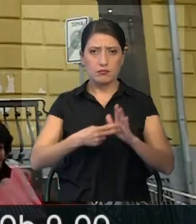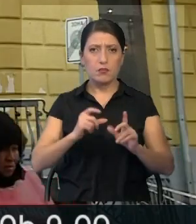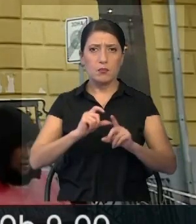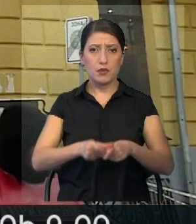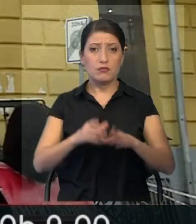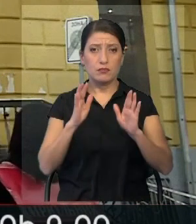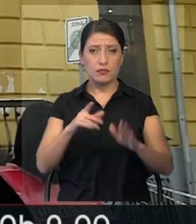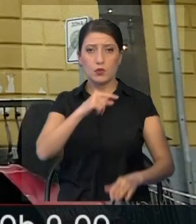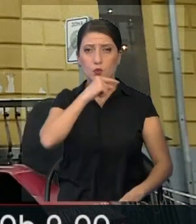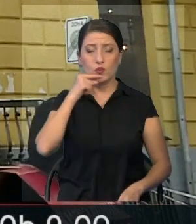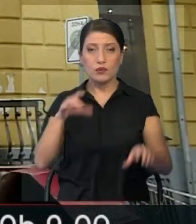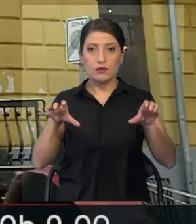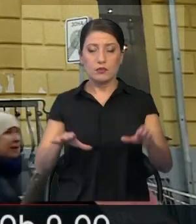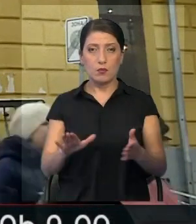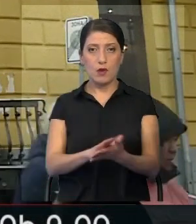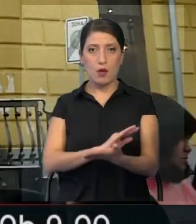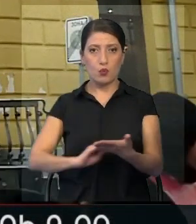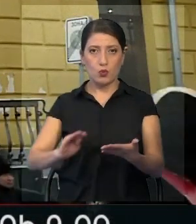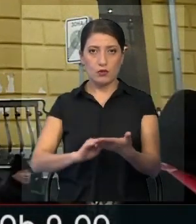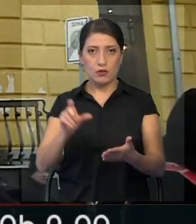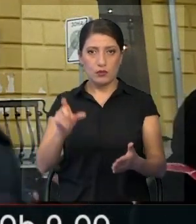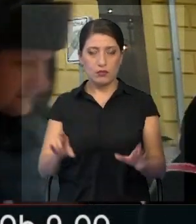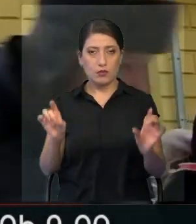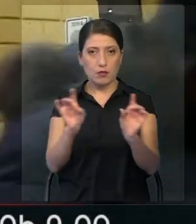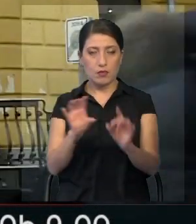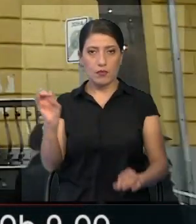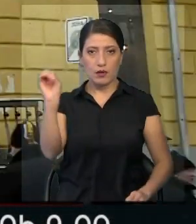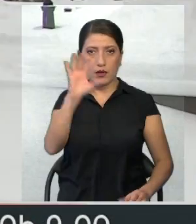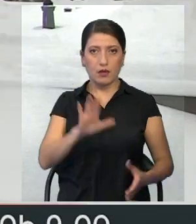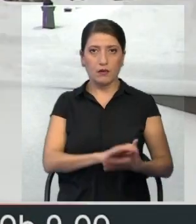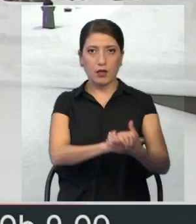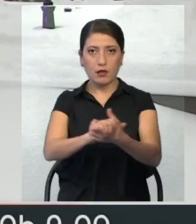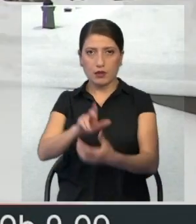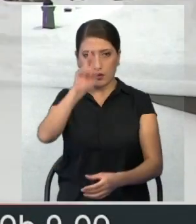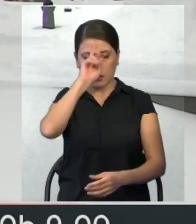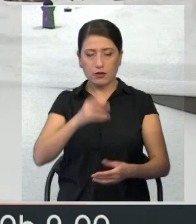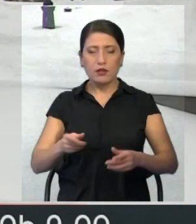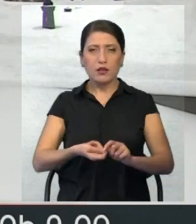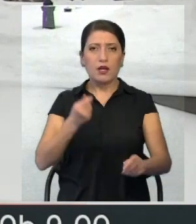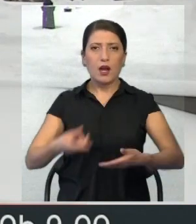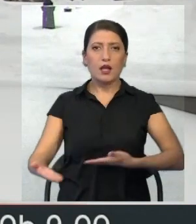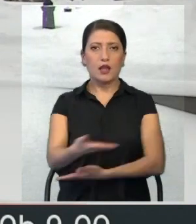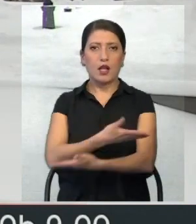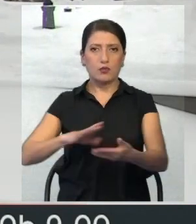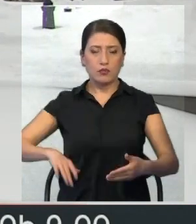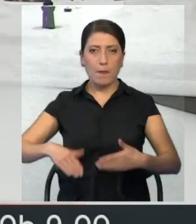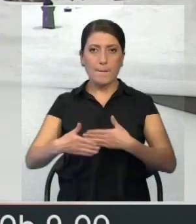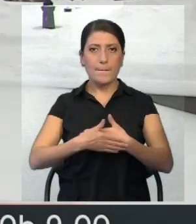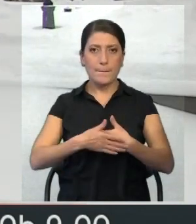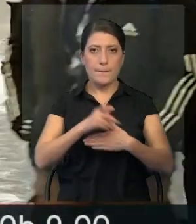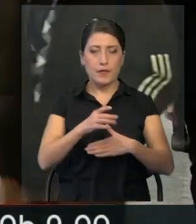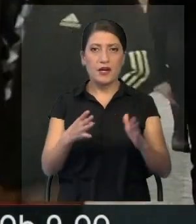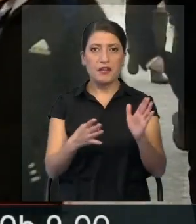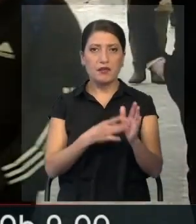պատասխանը, ասել է Ռուսաստանի նախագահի մամուլի խոսնակը։ Ինչպես պատմել են, Եվրամիության երկրները երկար քննարկումներից հետո հաստատել են պատժամիջոցների